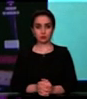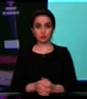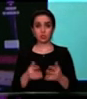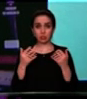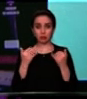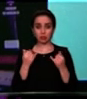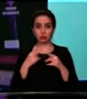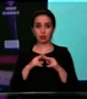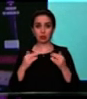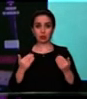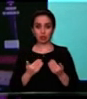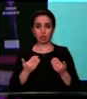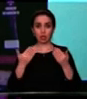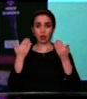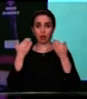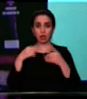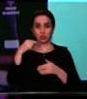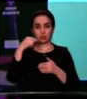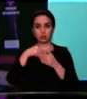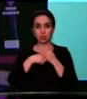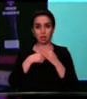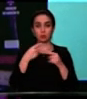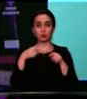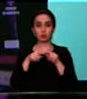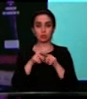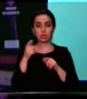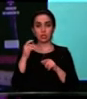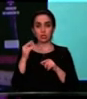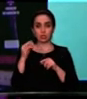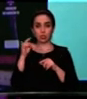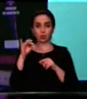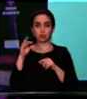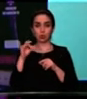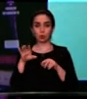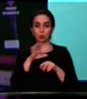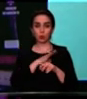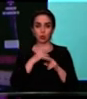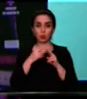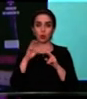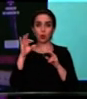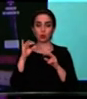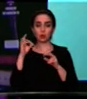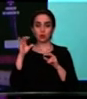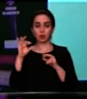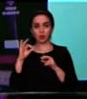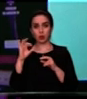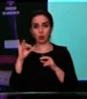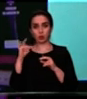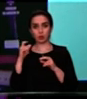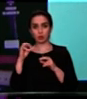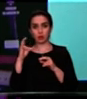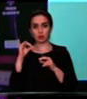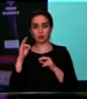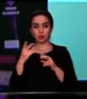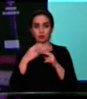Dastlabki tirik organizmlar, ya'ni protobiontlar gitrotrof bo'lgan, ya'ni ular anorganik moddalardan organik